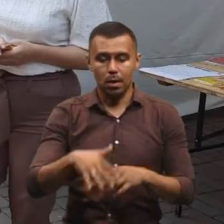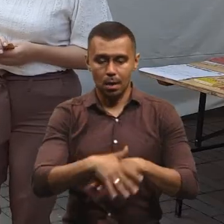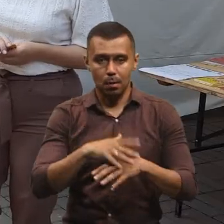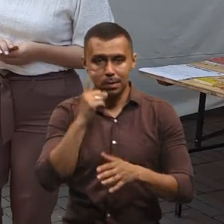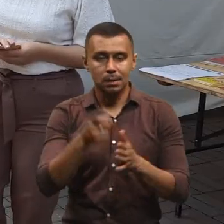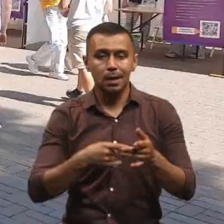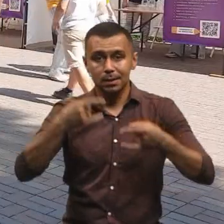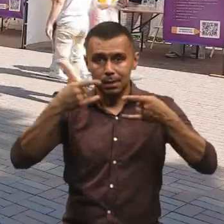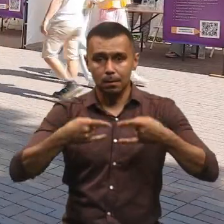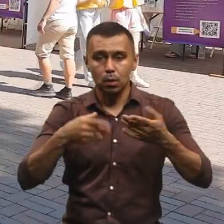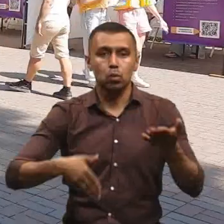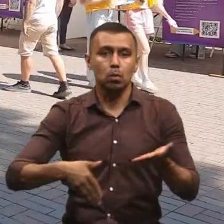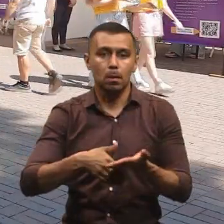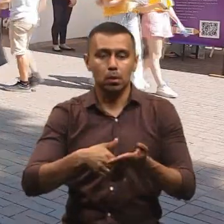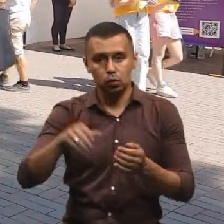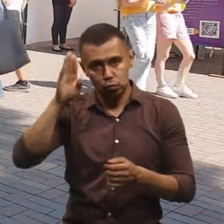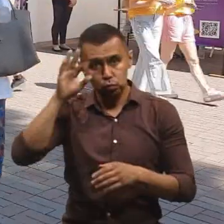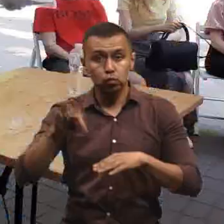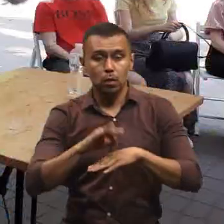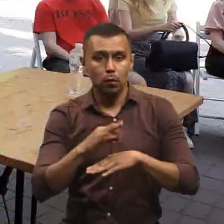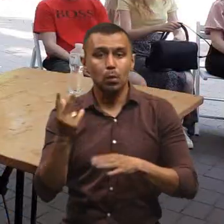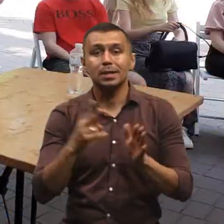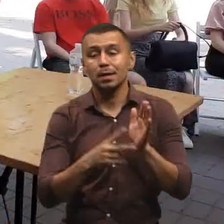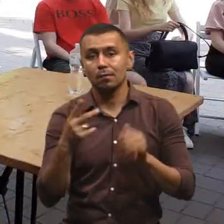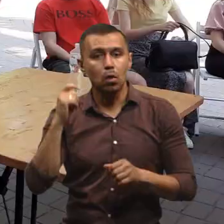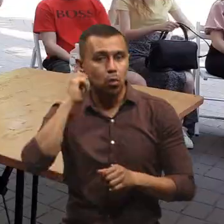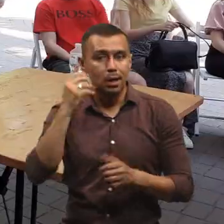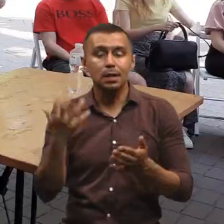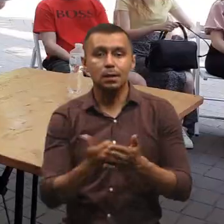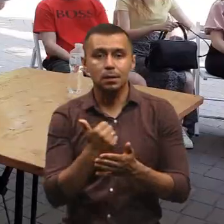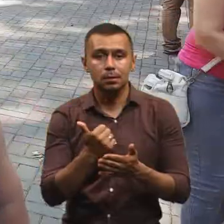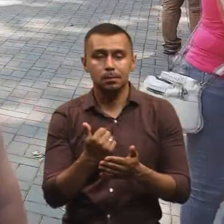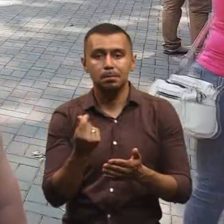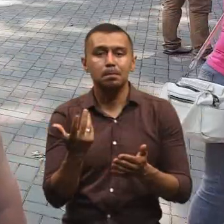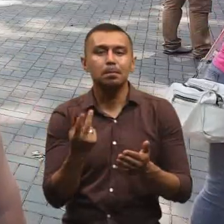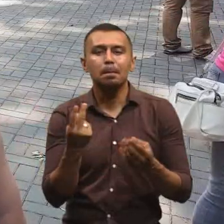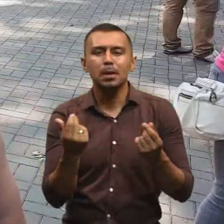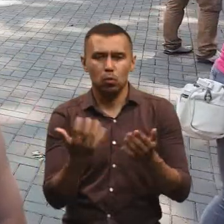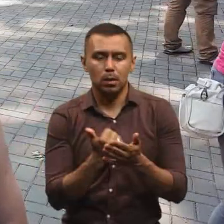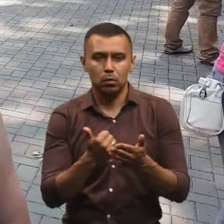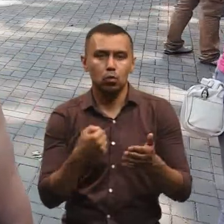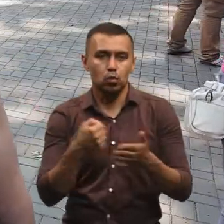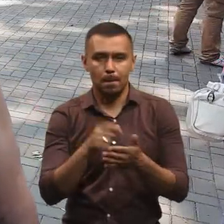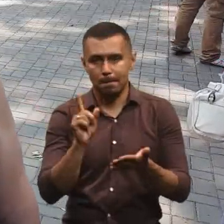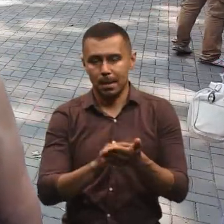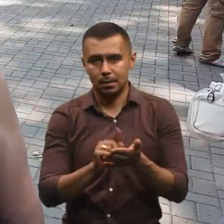дізналась телебачення допомагає чоловікові якому 72 роки знайти підробіток до пенсії